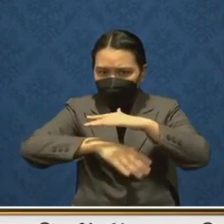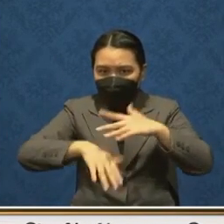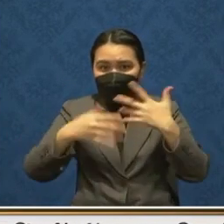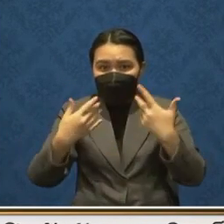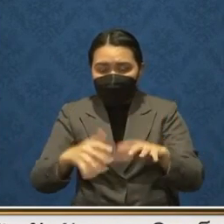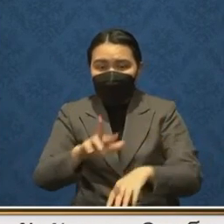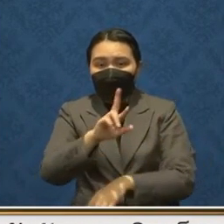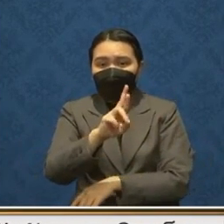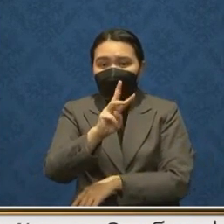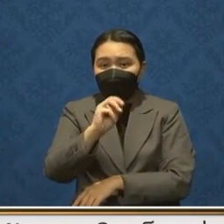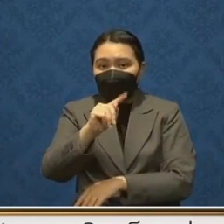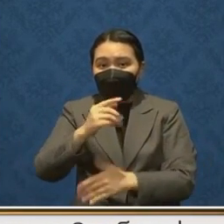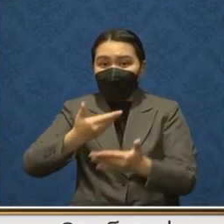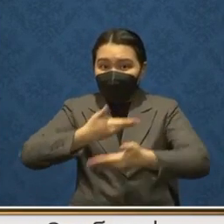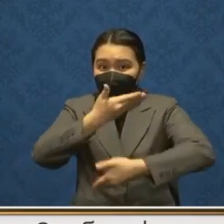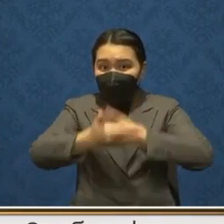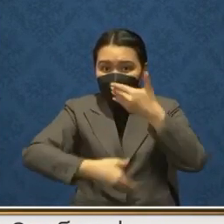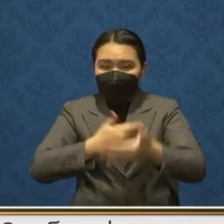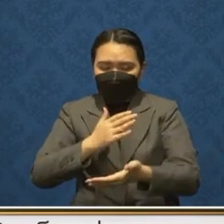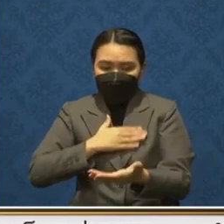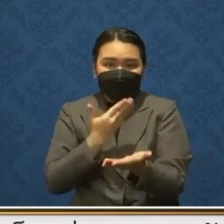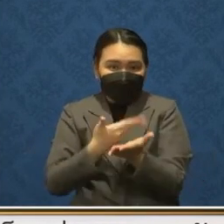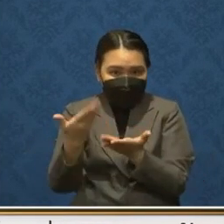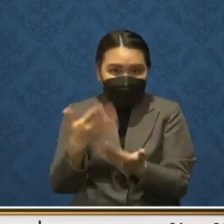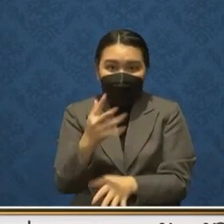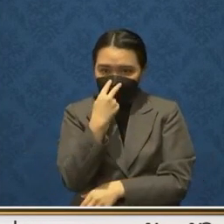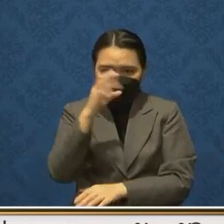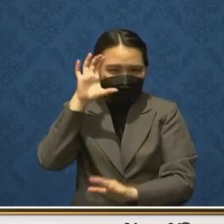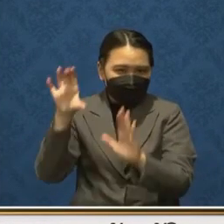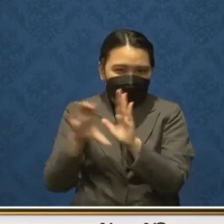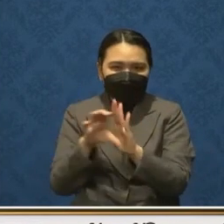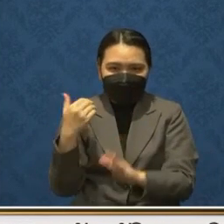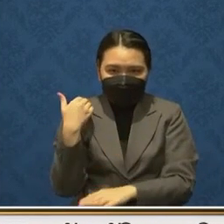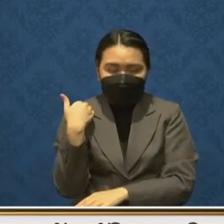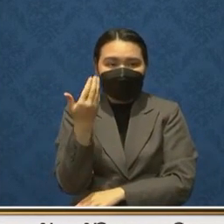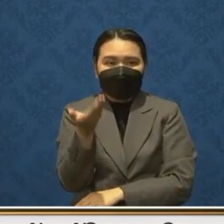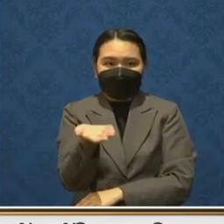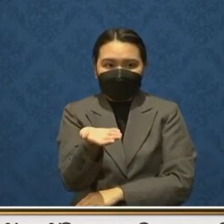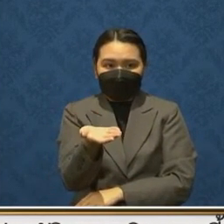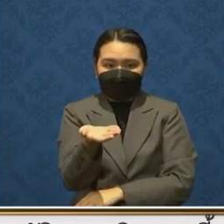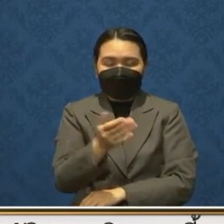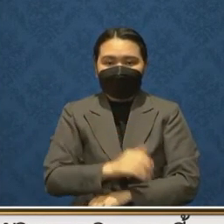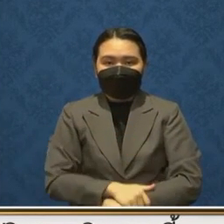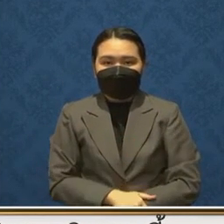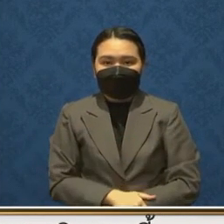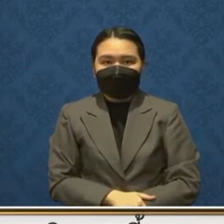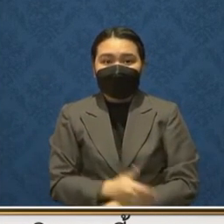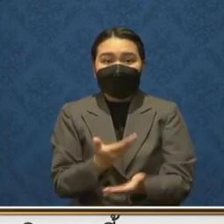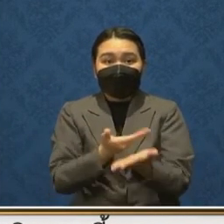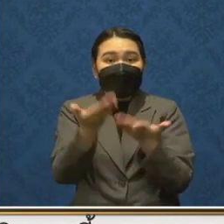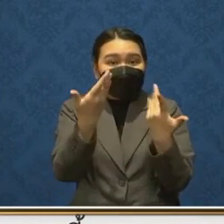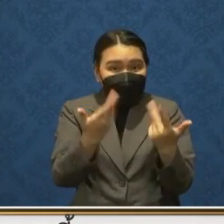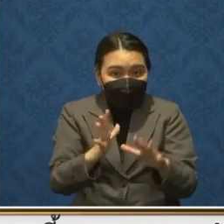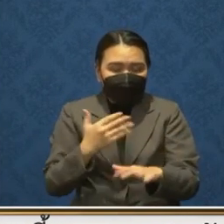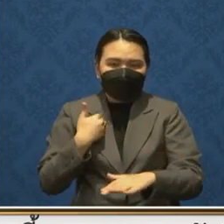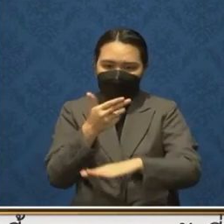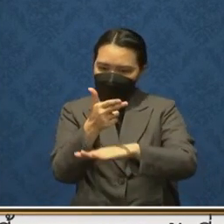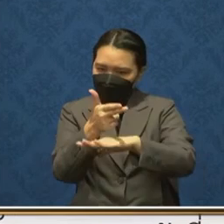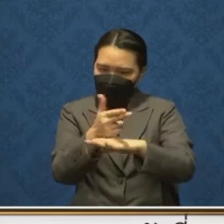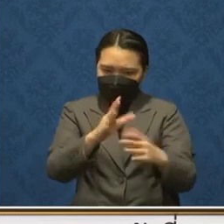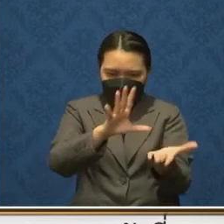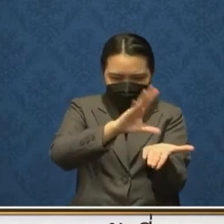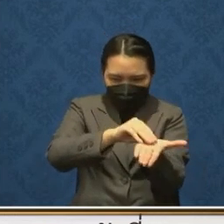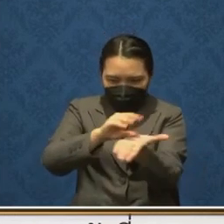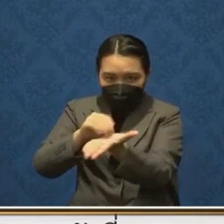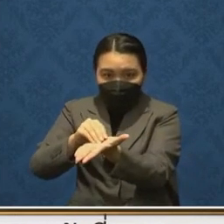ับผมไปซื้อ มีรูปพ้มนะครับเสร็แล้ซือแล้ว ผมก็ถ่ายคิไหมดเกร